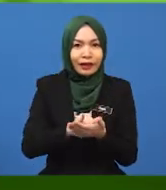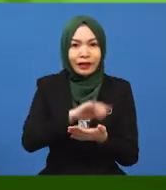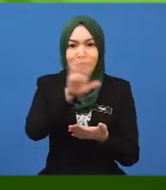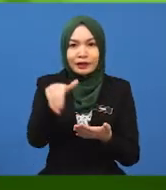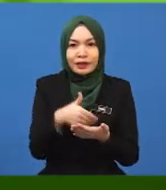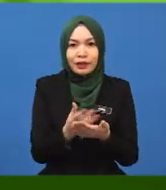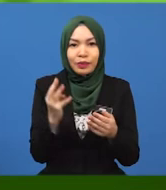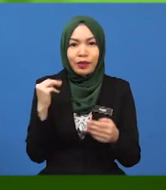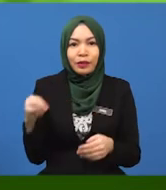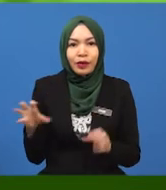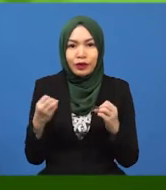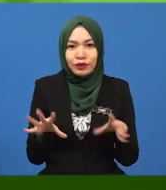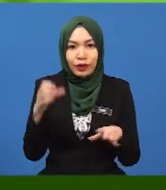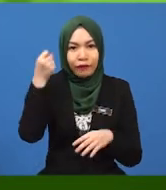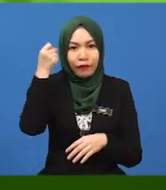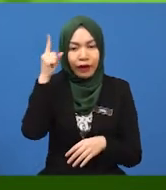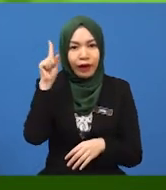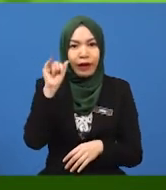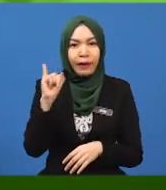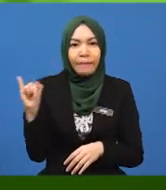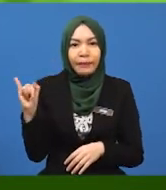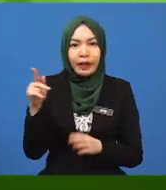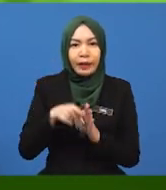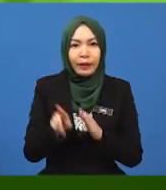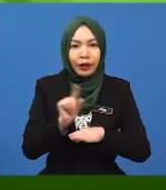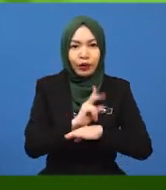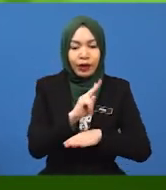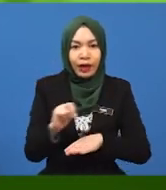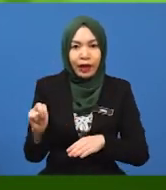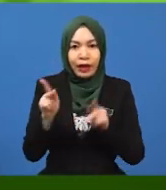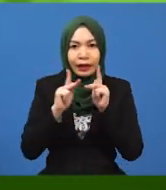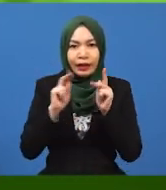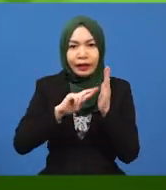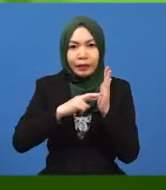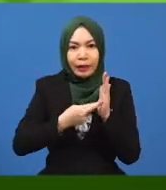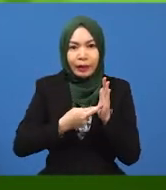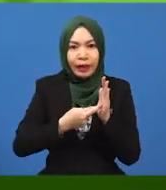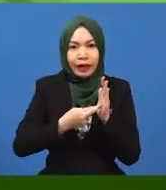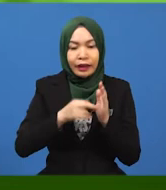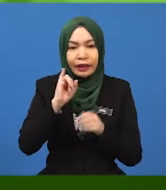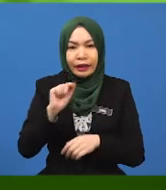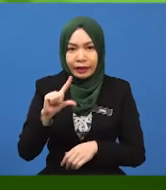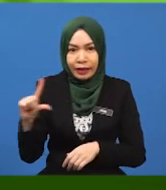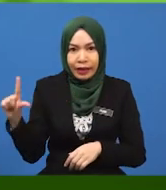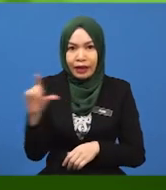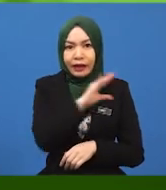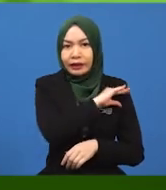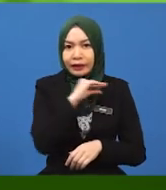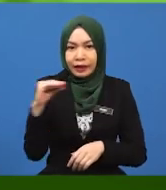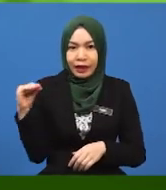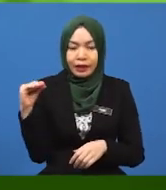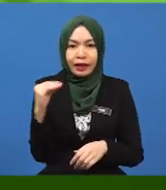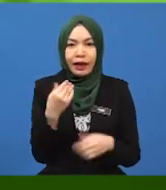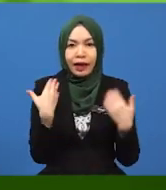Cikgu yakin semua murid telah memahami penggunaan kata pemberi